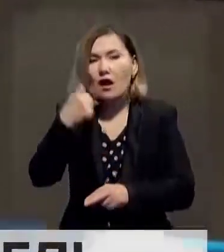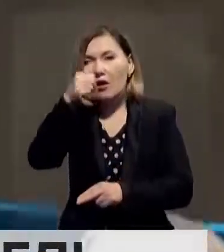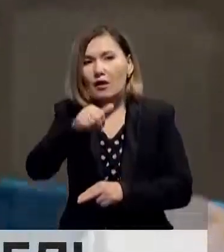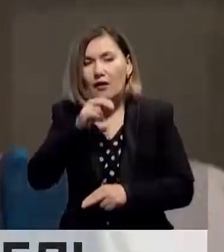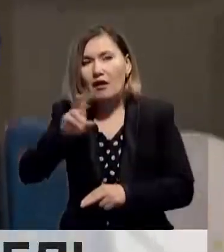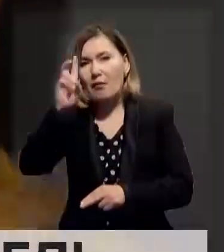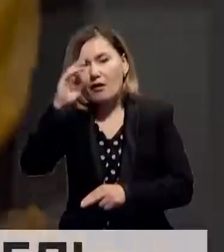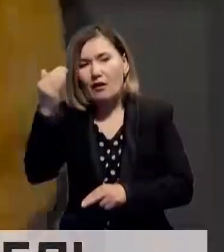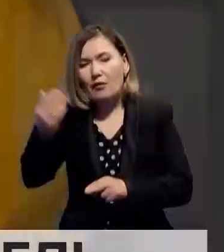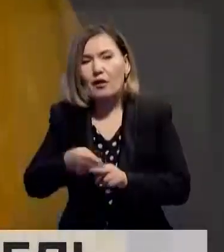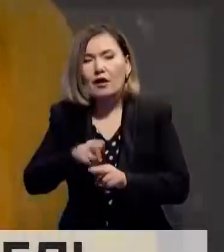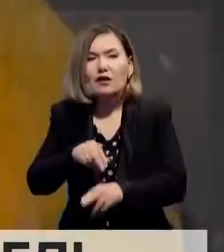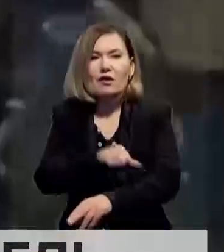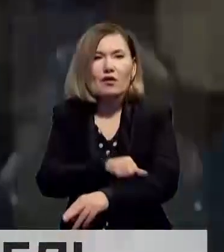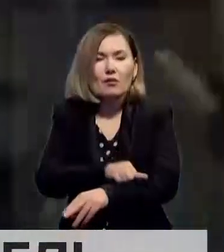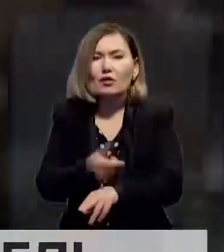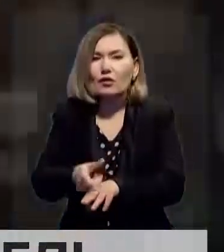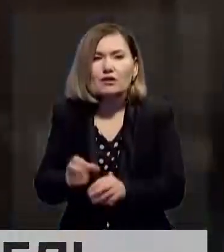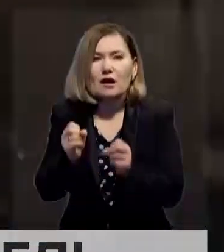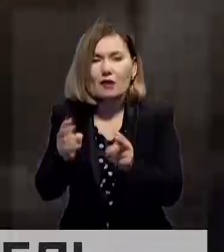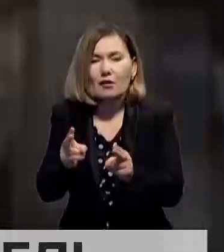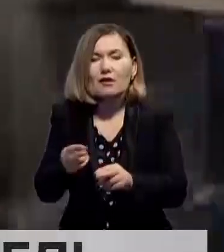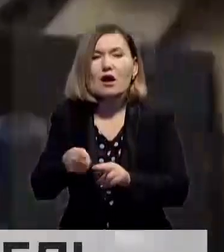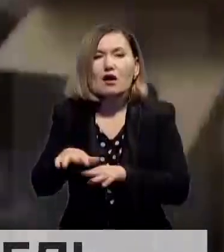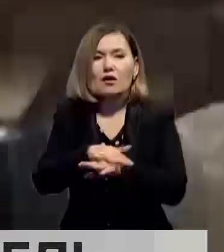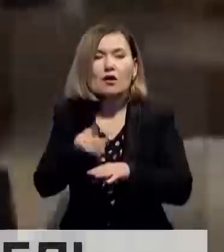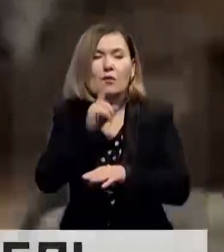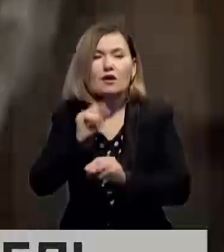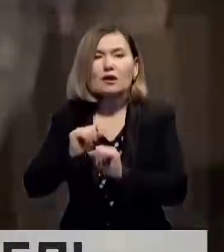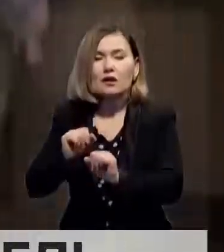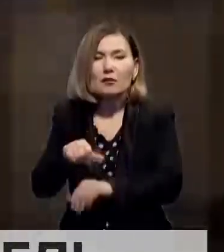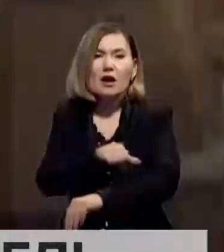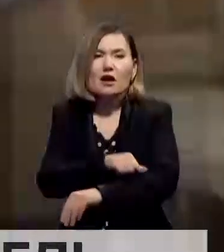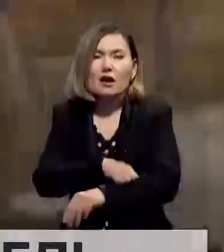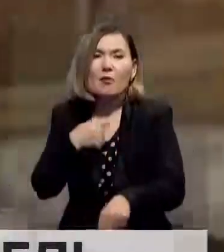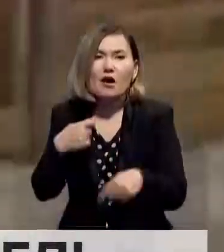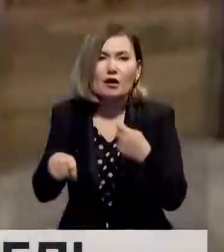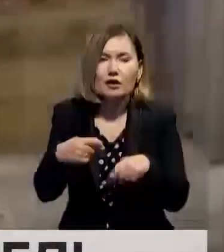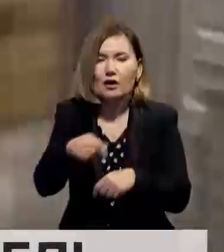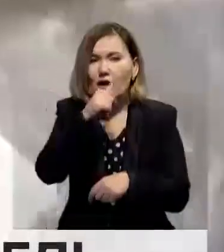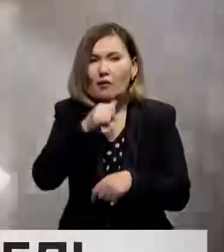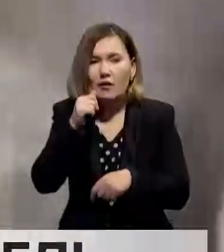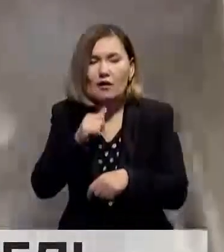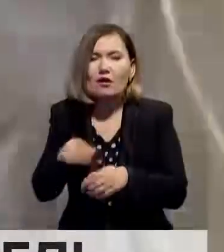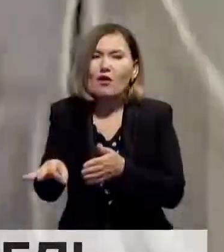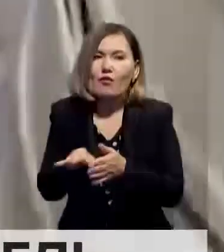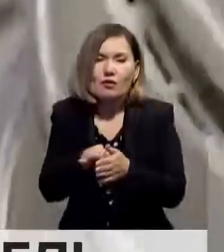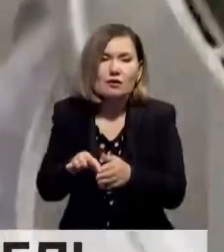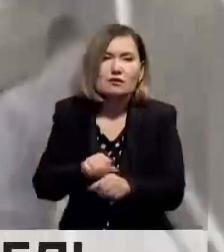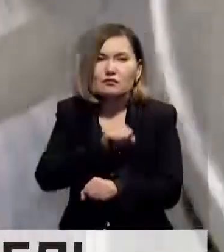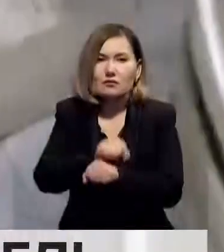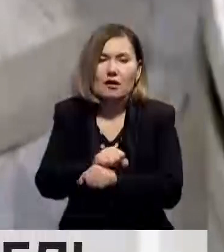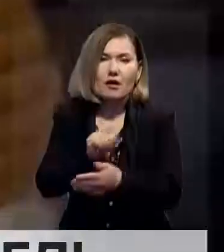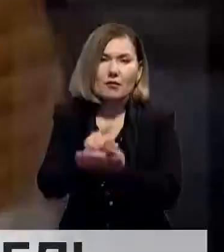мемлекеттің қауіпсіздігіне қатер төндіретін мәселе. Сондықтан ел аумағында синтетикалық есірткі өндіретін орындарды түбегейлі жою